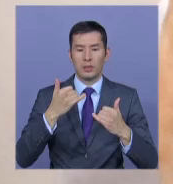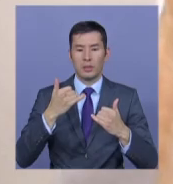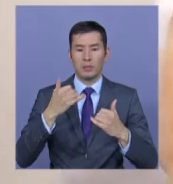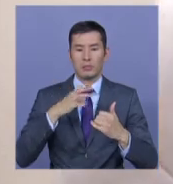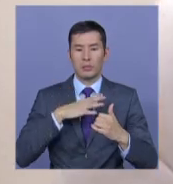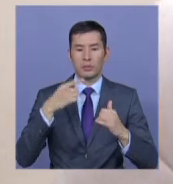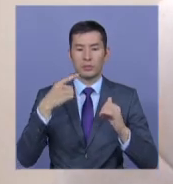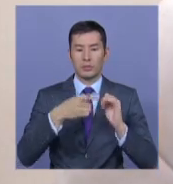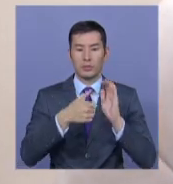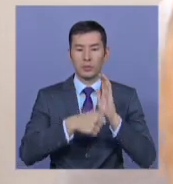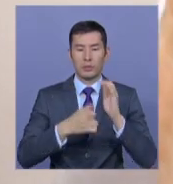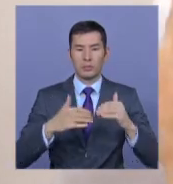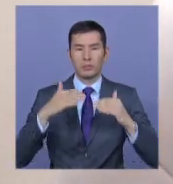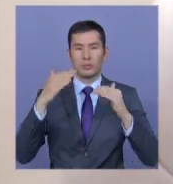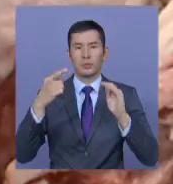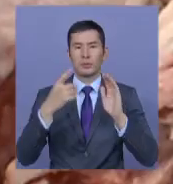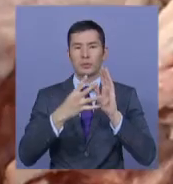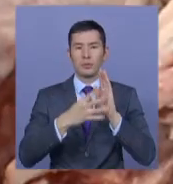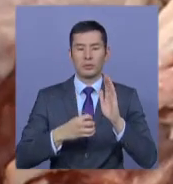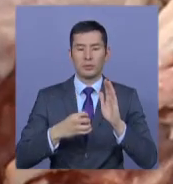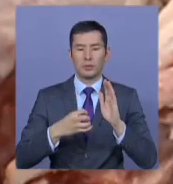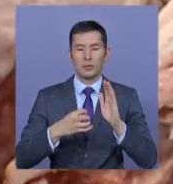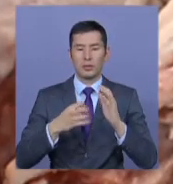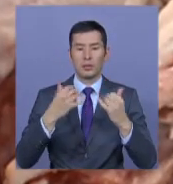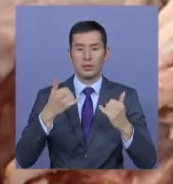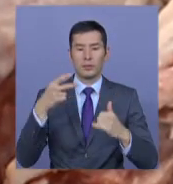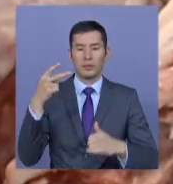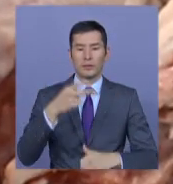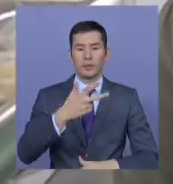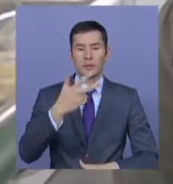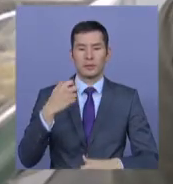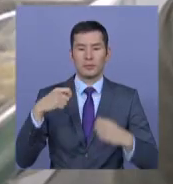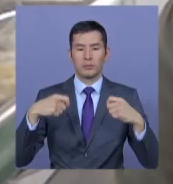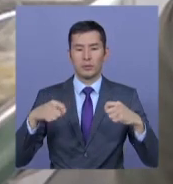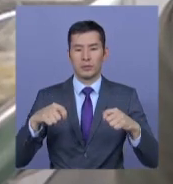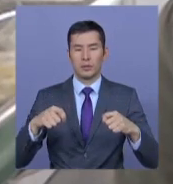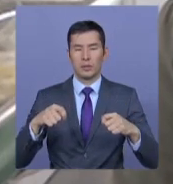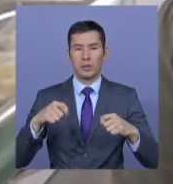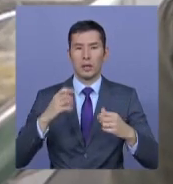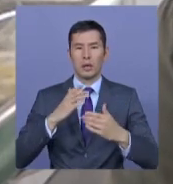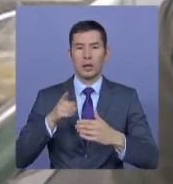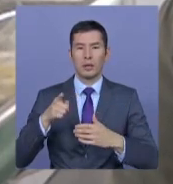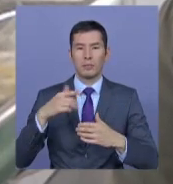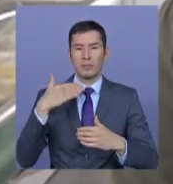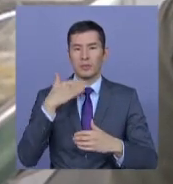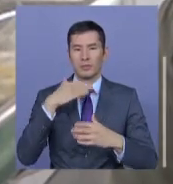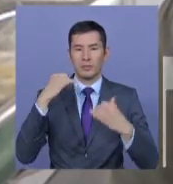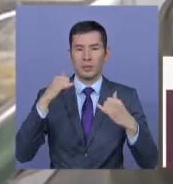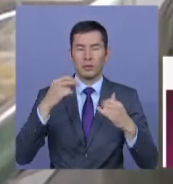1600-ден болады, 1900-ға дейін көтерілді. Қазір біз 2300-ден сатып атырмыз. Бағалардың өсуіне